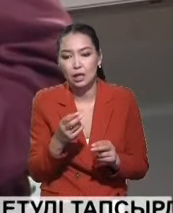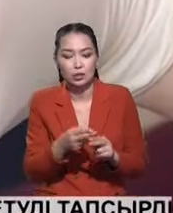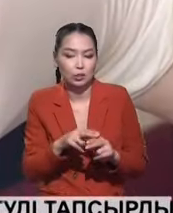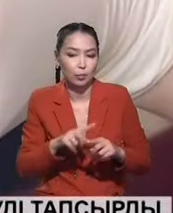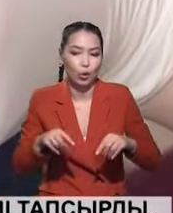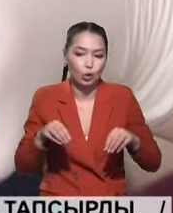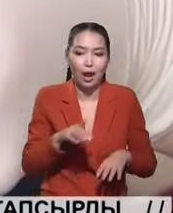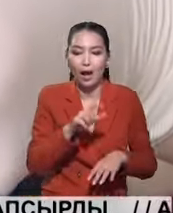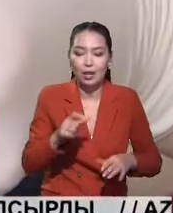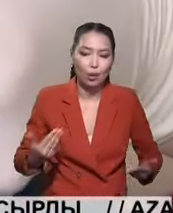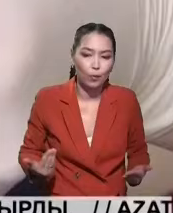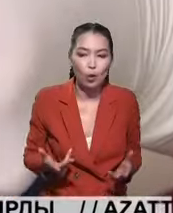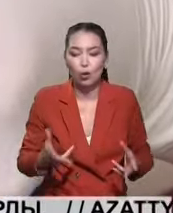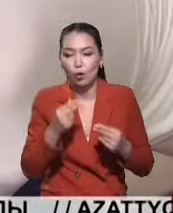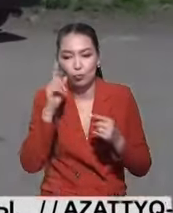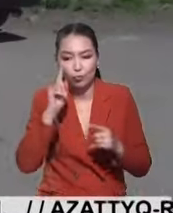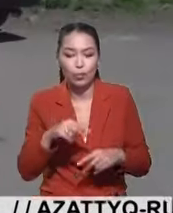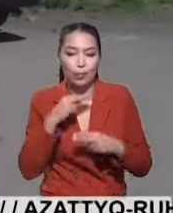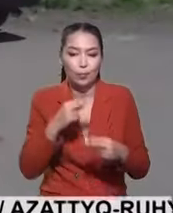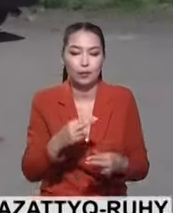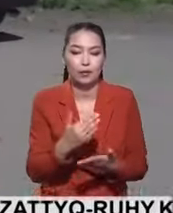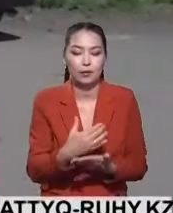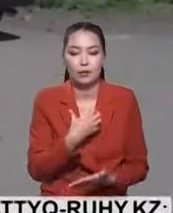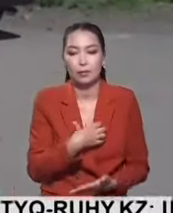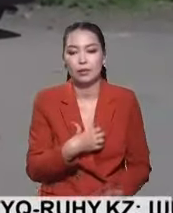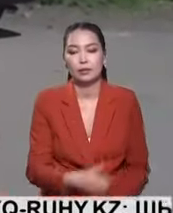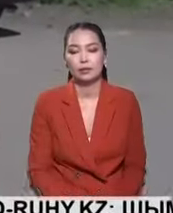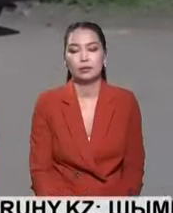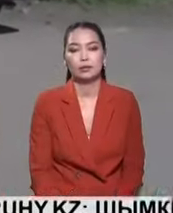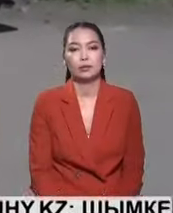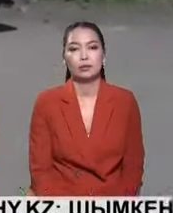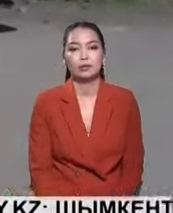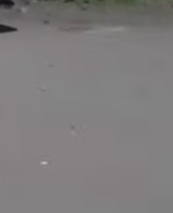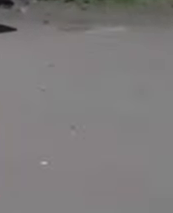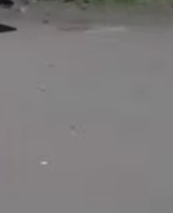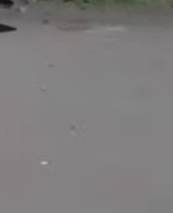адам өміріне араша болуда. Дәрібек Бақытбек, Балан Жанғозин, Астана Таймс.